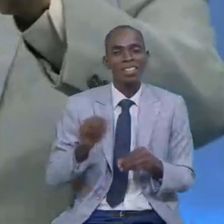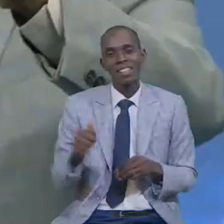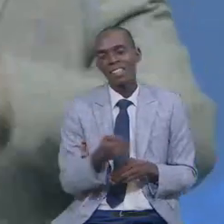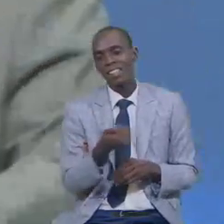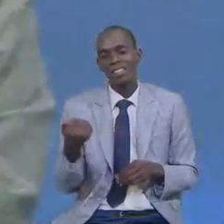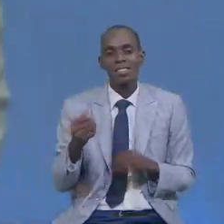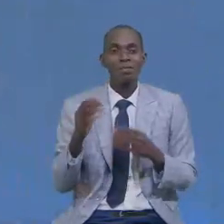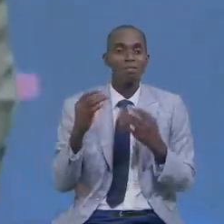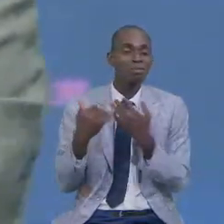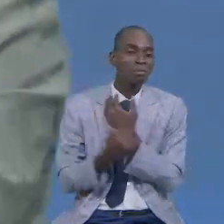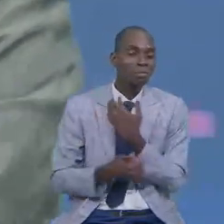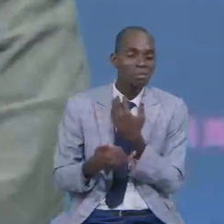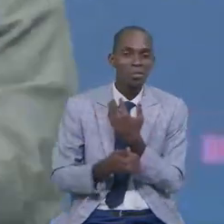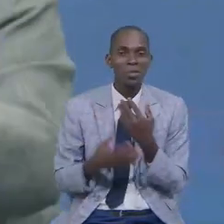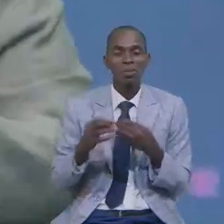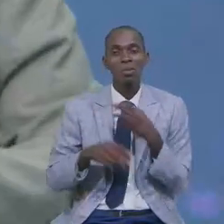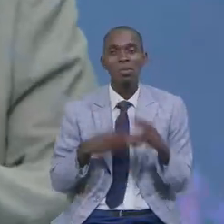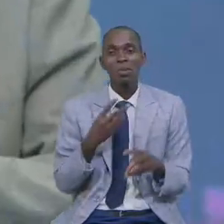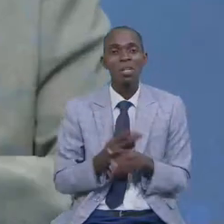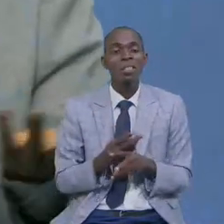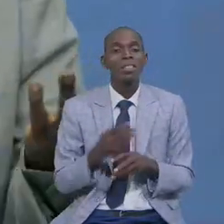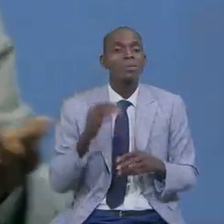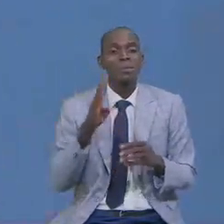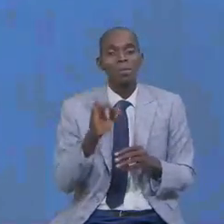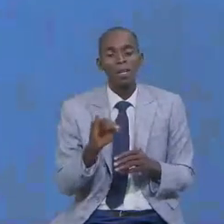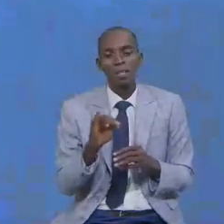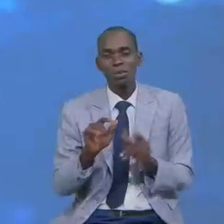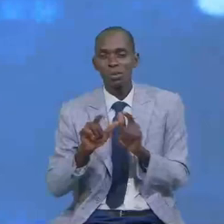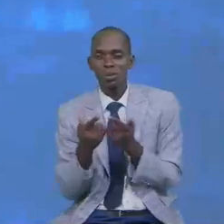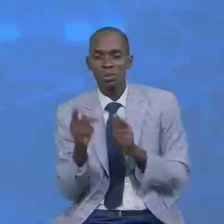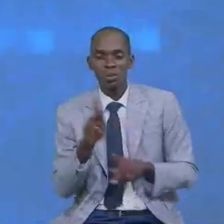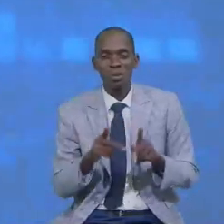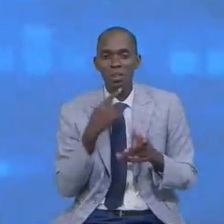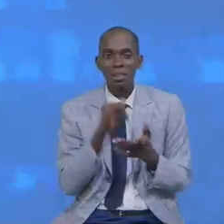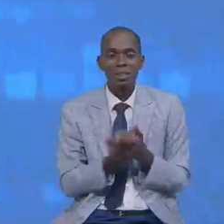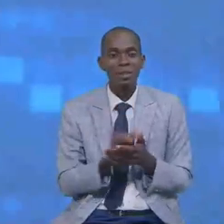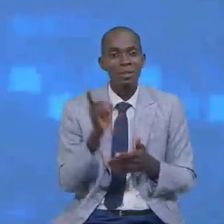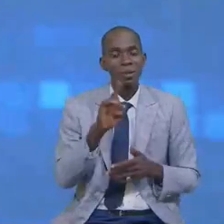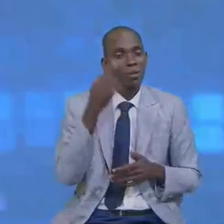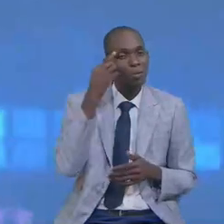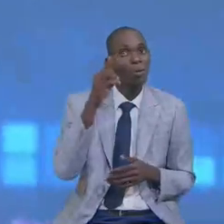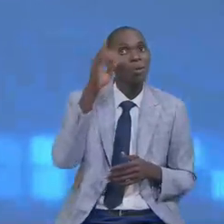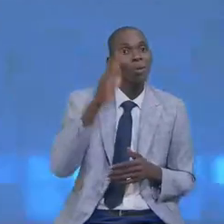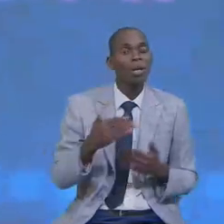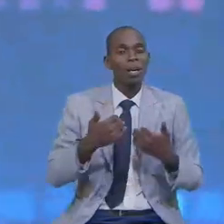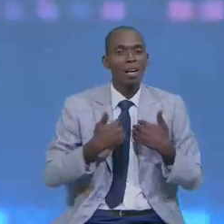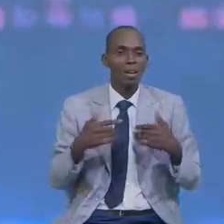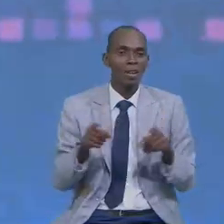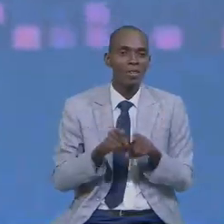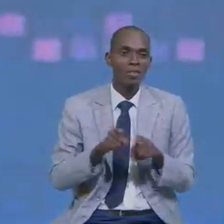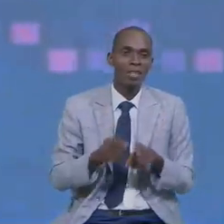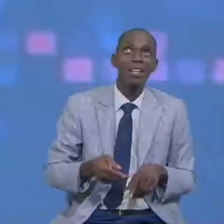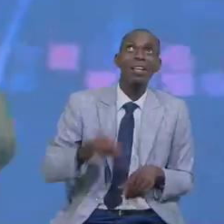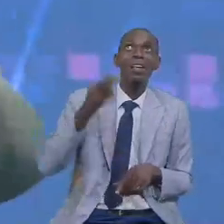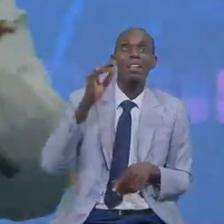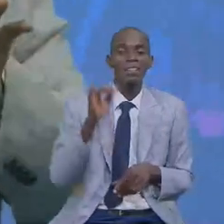nom, pas un groupe de personnes, par lequel, c'est pourquoi Dieu l'a souverainement